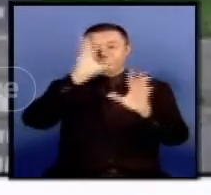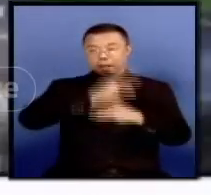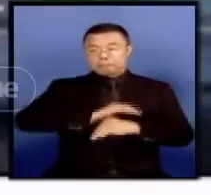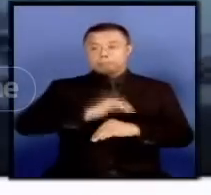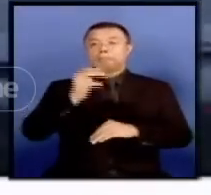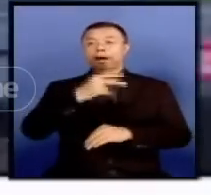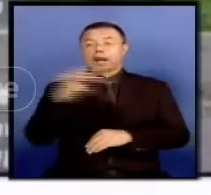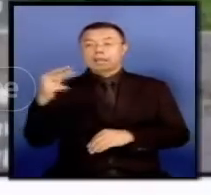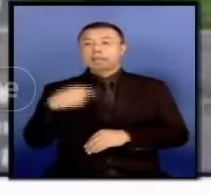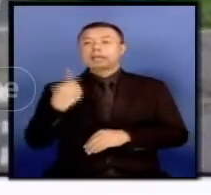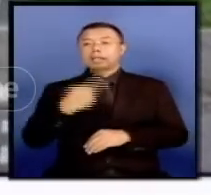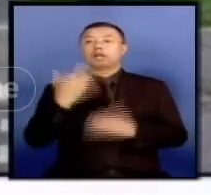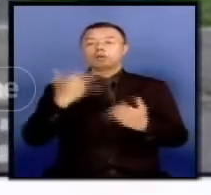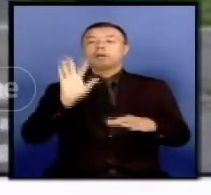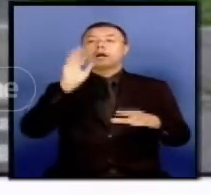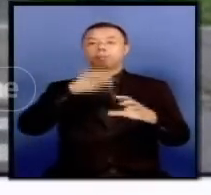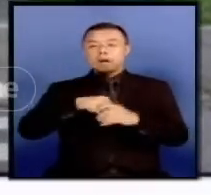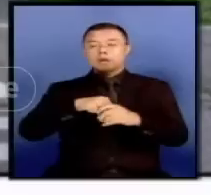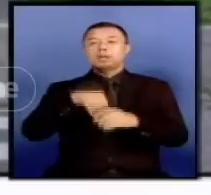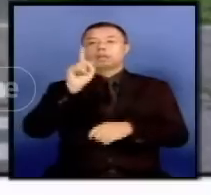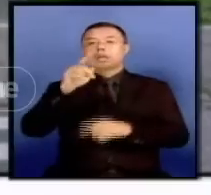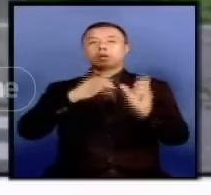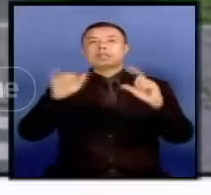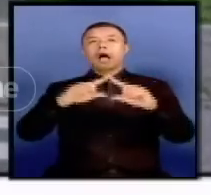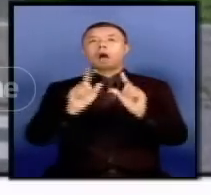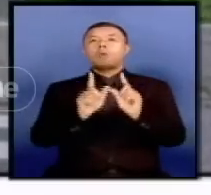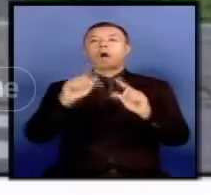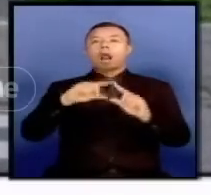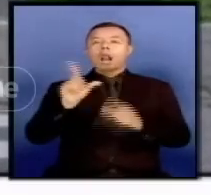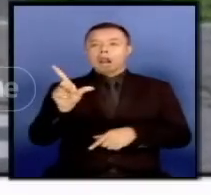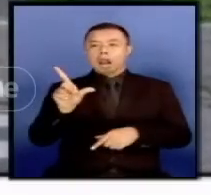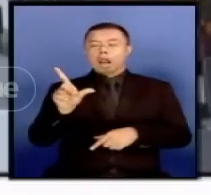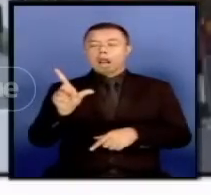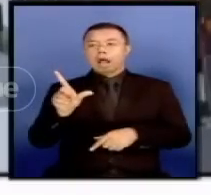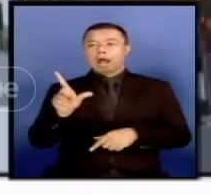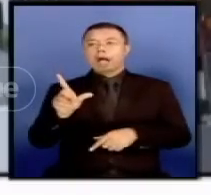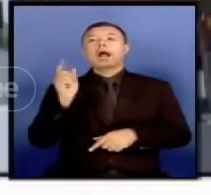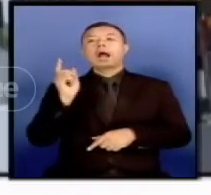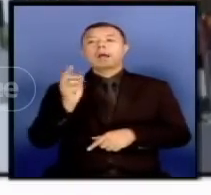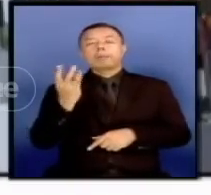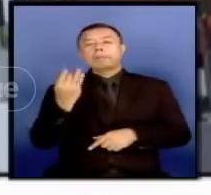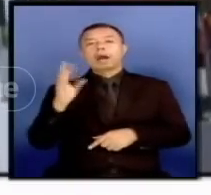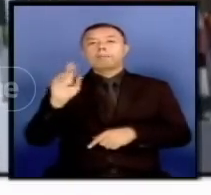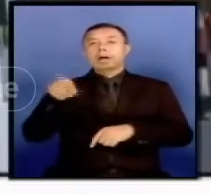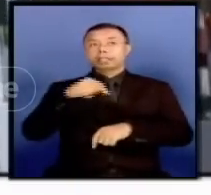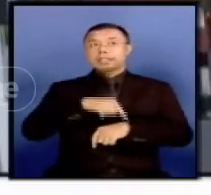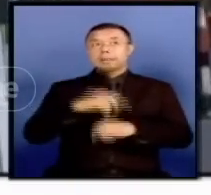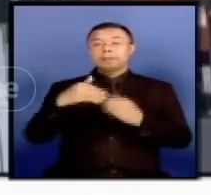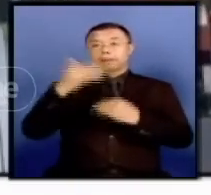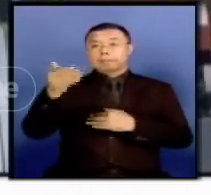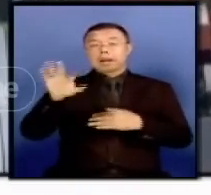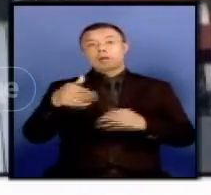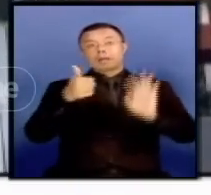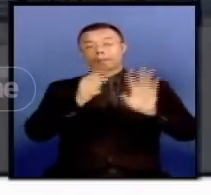artinya ya kita sudah memasuki satu Syawal, dan tentu saja beberapa jam ke depan, sekitar 6 jam